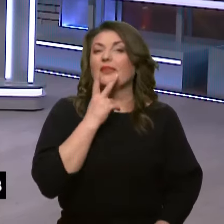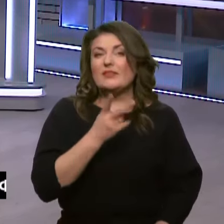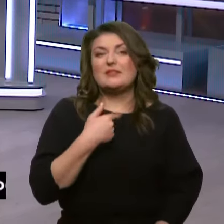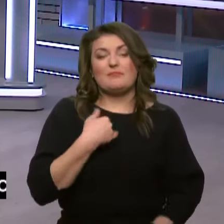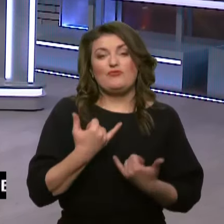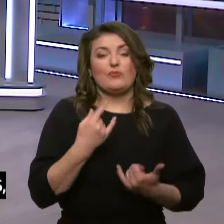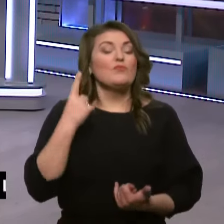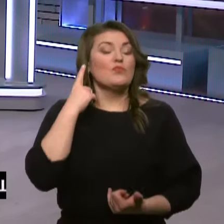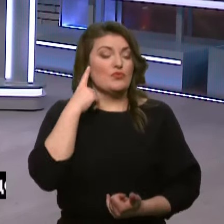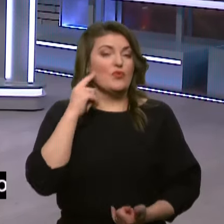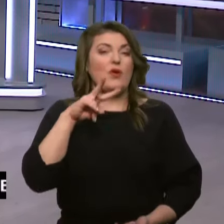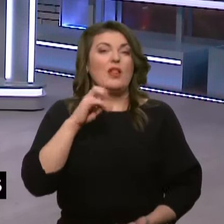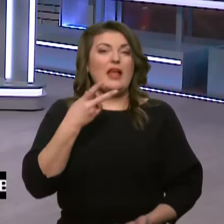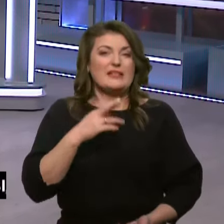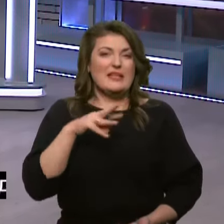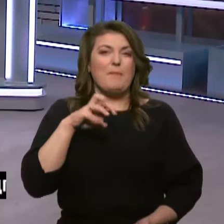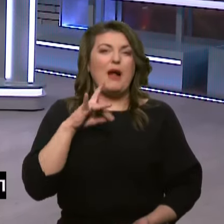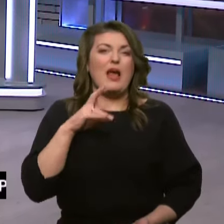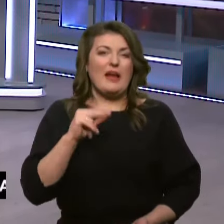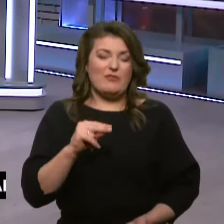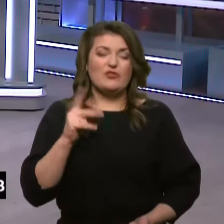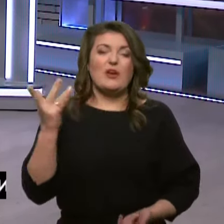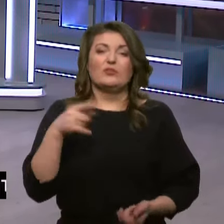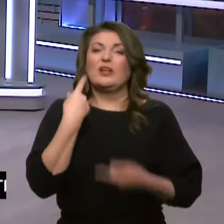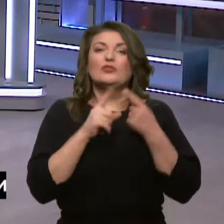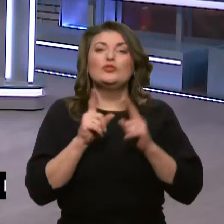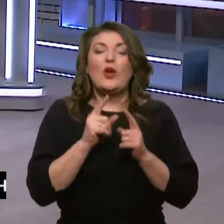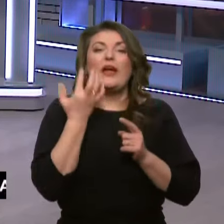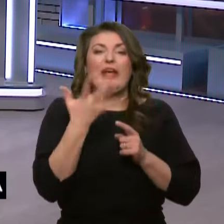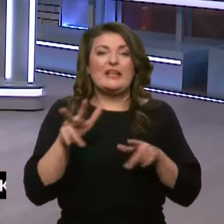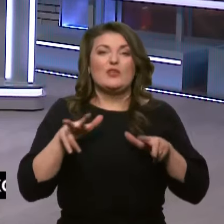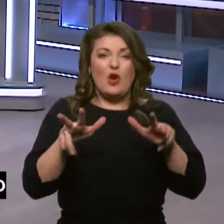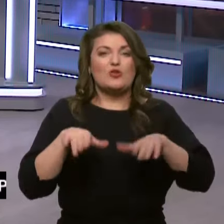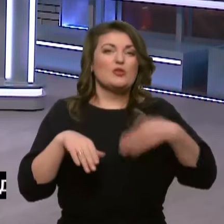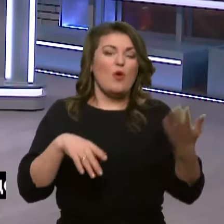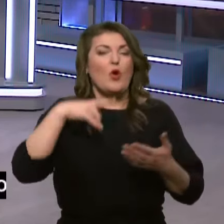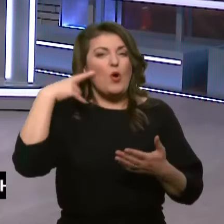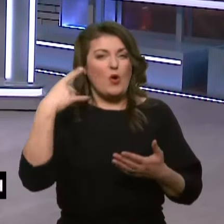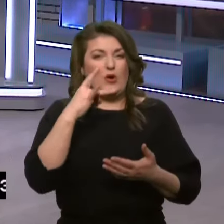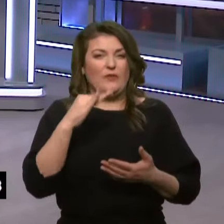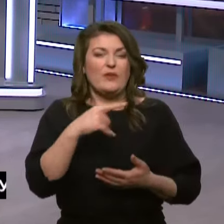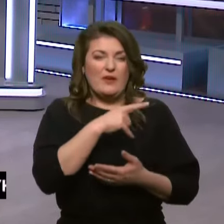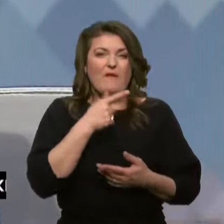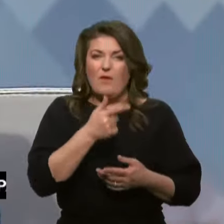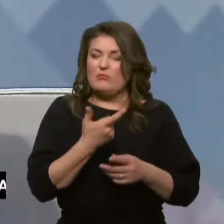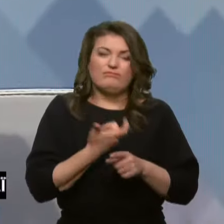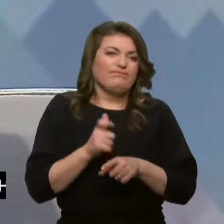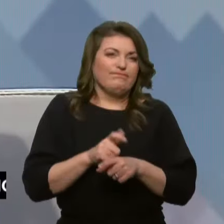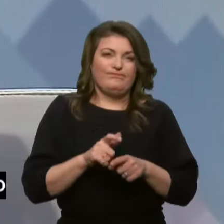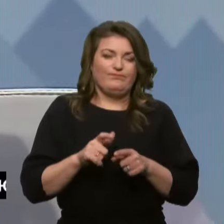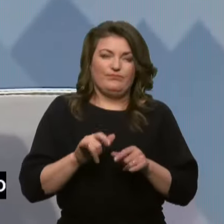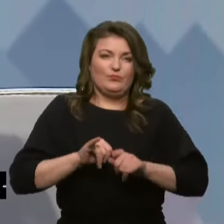Дивіться, ми щойно почули Олеся Маляревича, який сказав, що кількість дронів з боку Російської Федерації, вона в